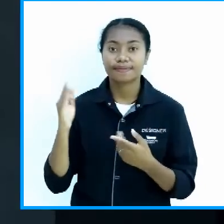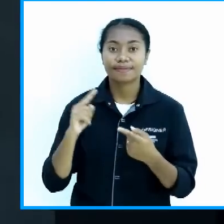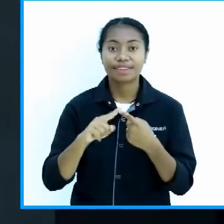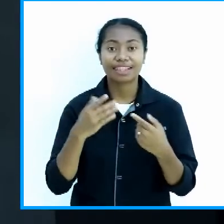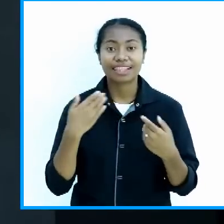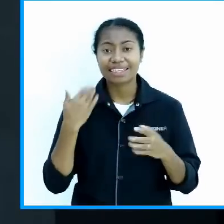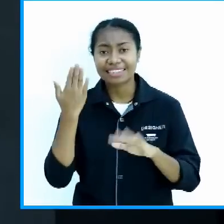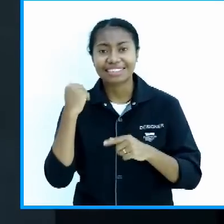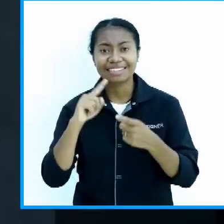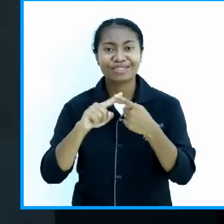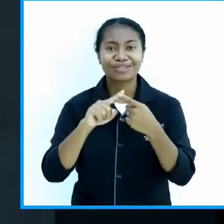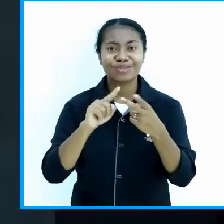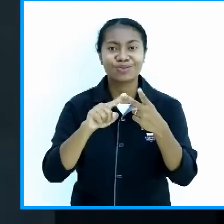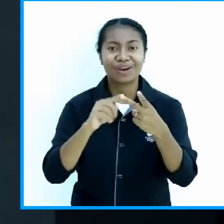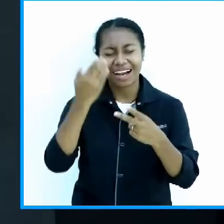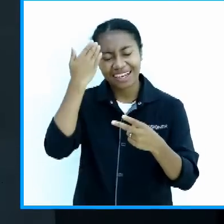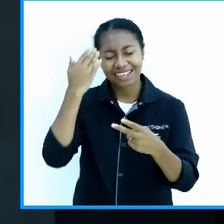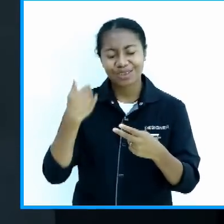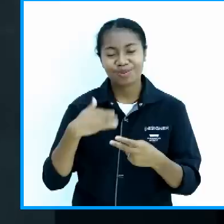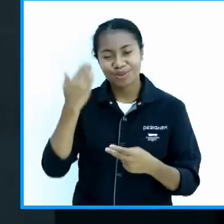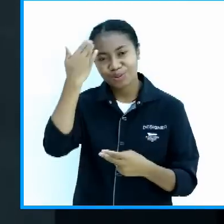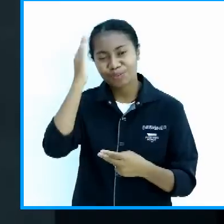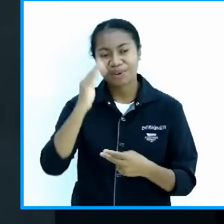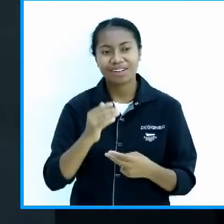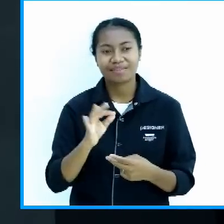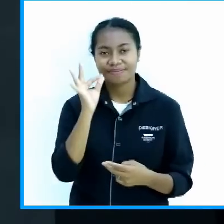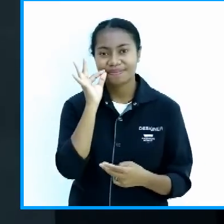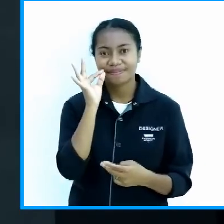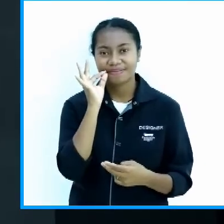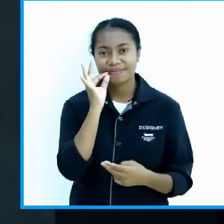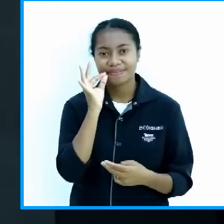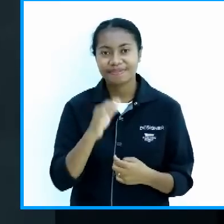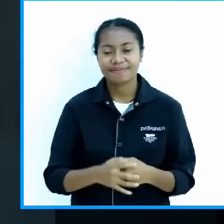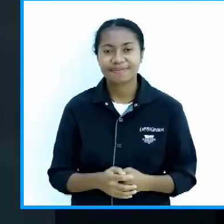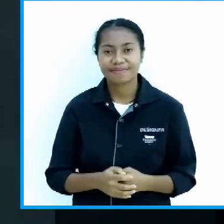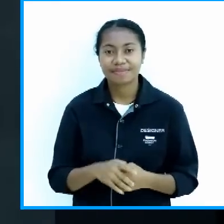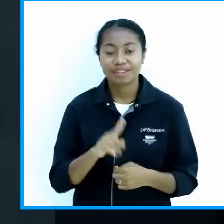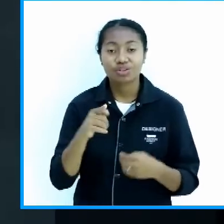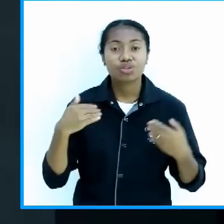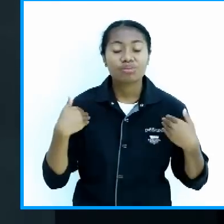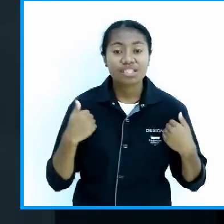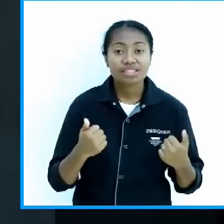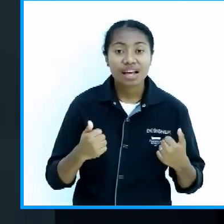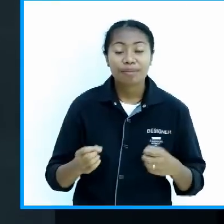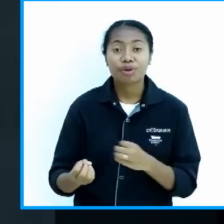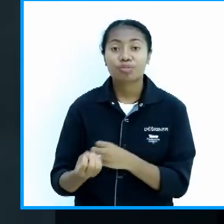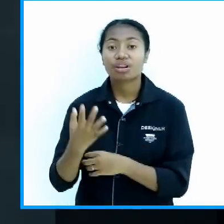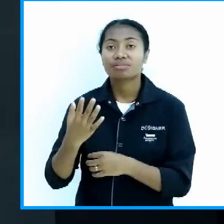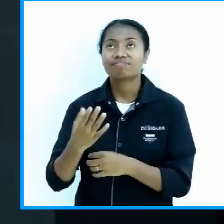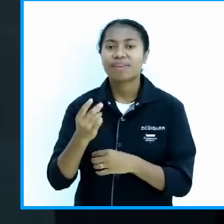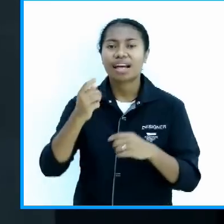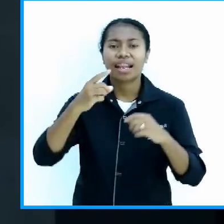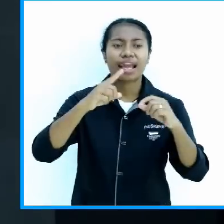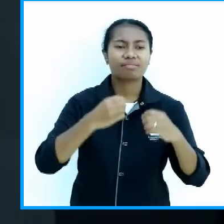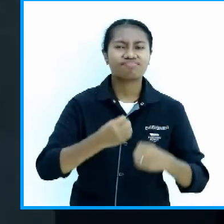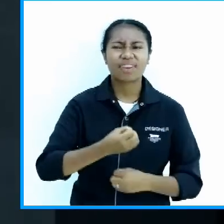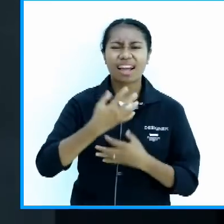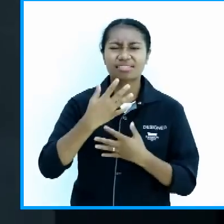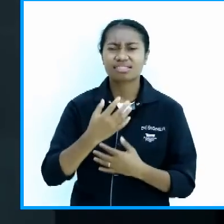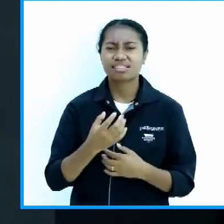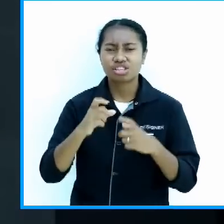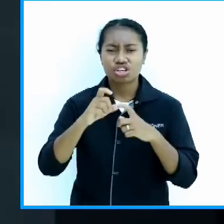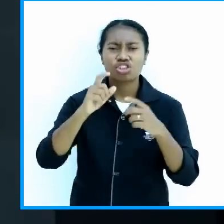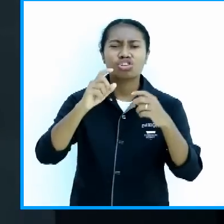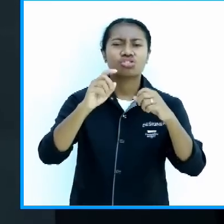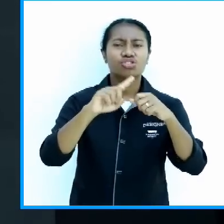akan menimbulkan gejala, entah panas, demam, dan lain-lain. Bisa menimbulkan reaksi shock kalau seandainya